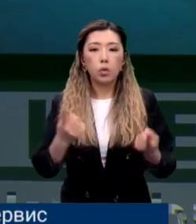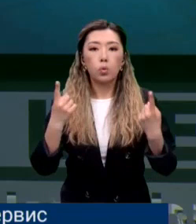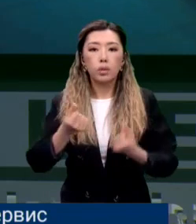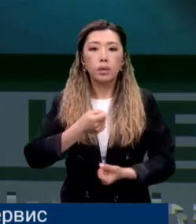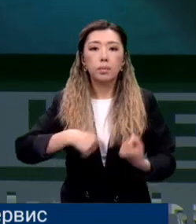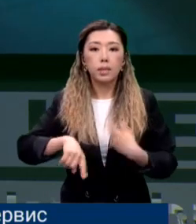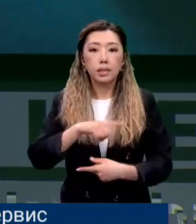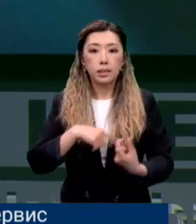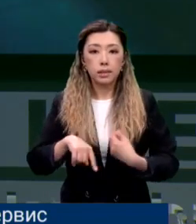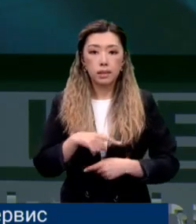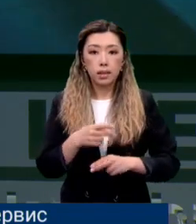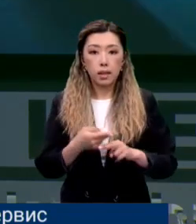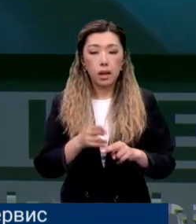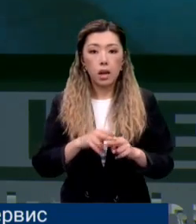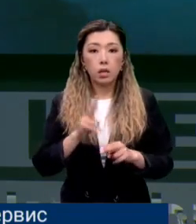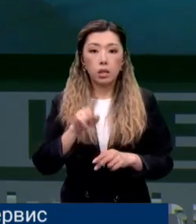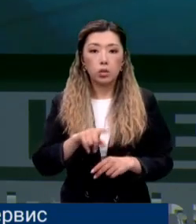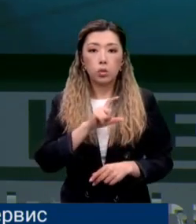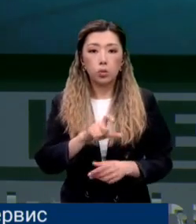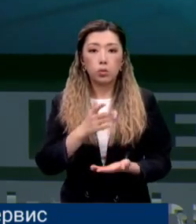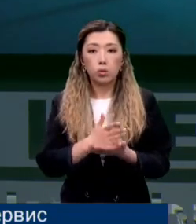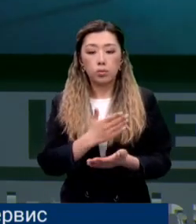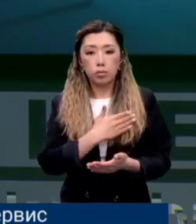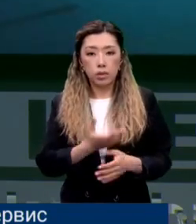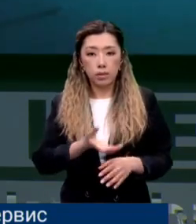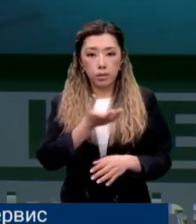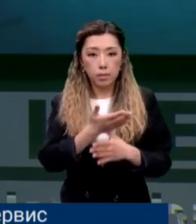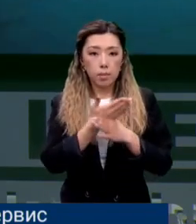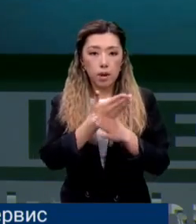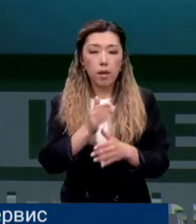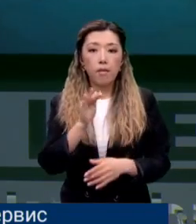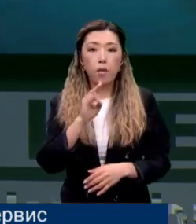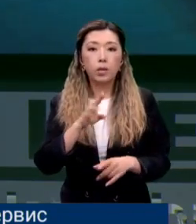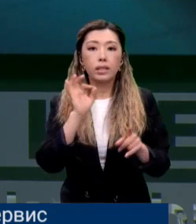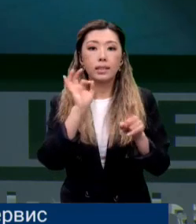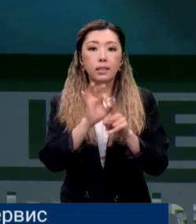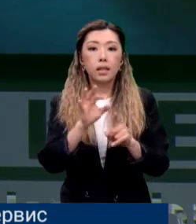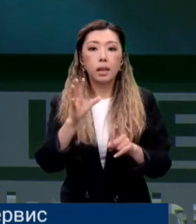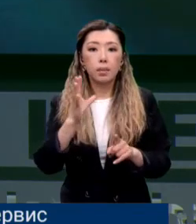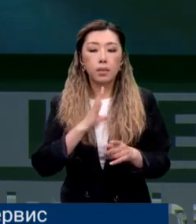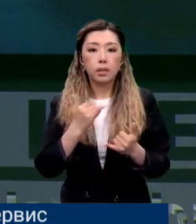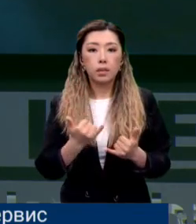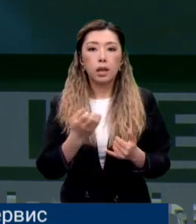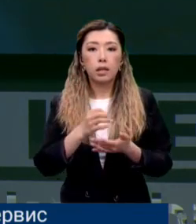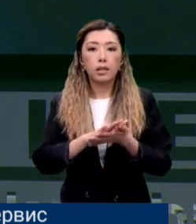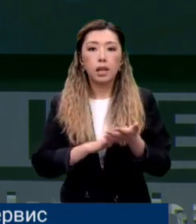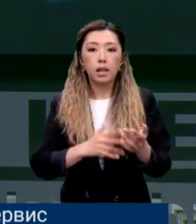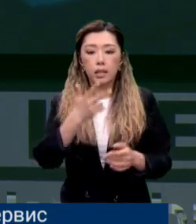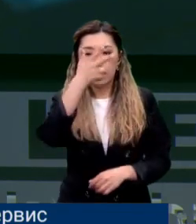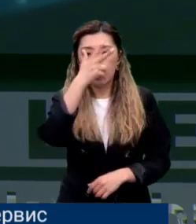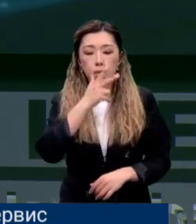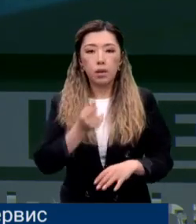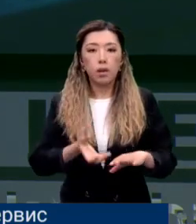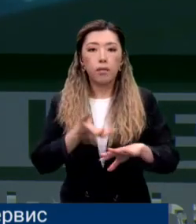«состоятельные даже по международным меркам граждане». Насколько соответствуют цели и задачи фонда, установленные тогда концепции, кому за эти почти три месяца